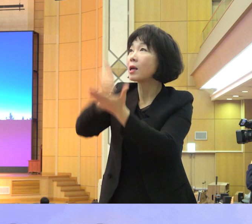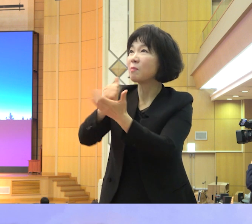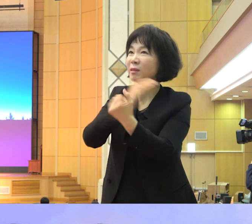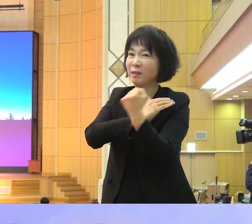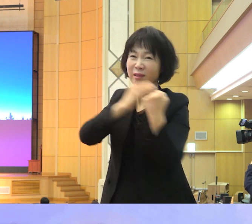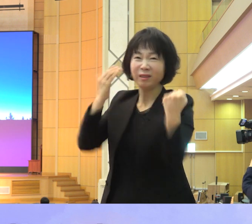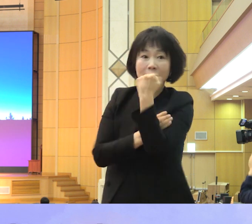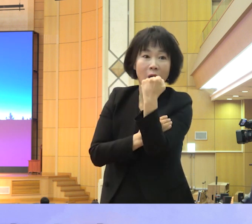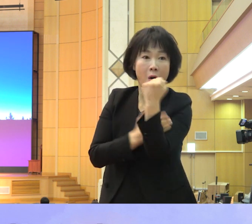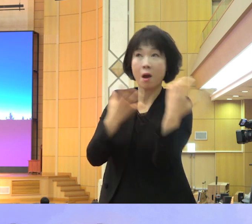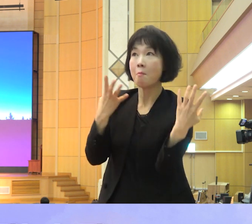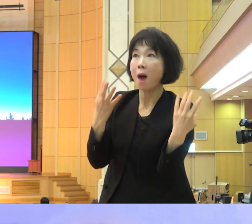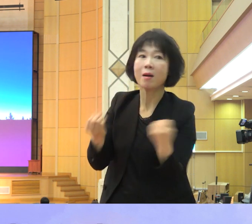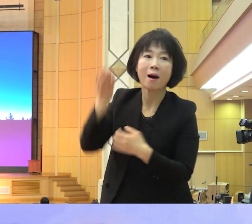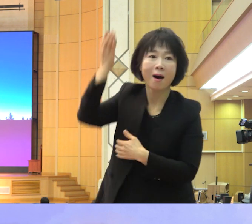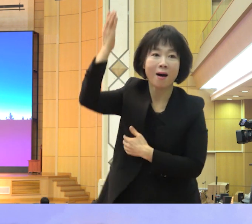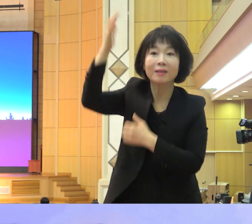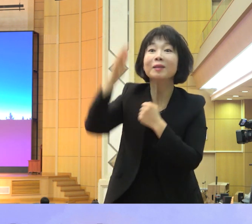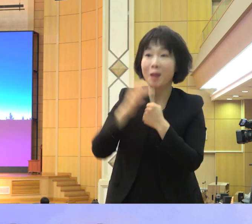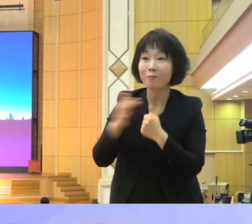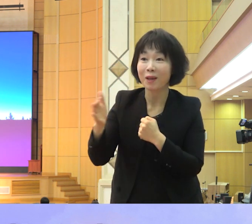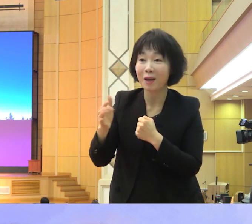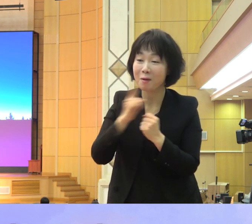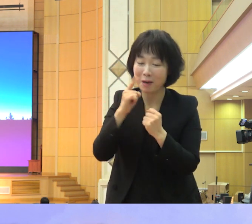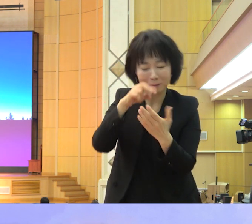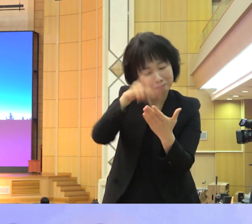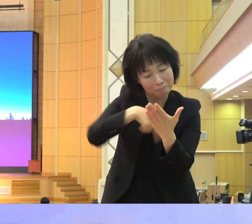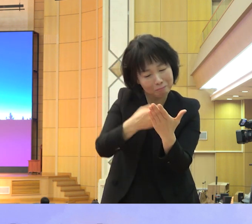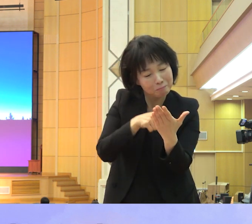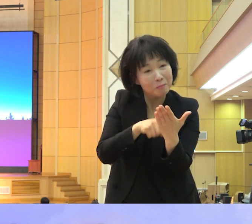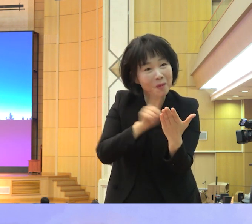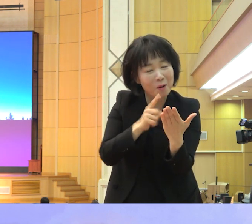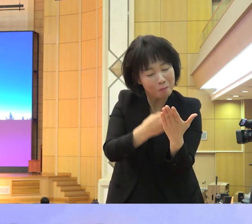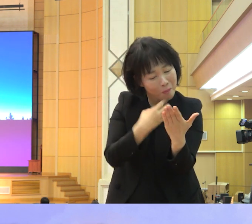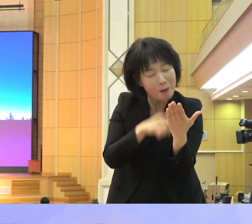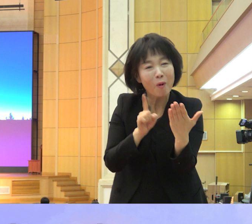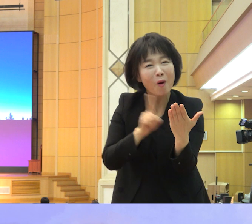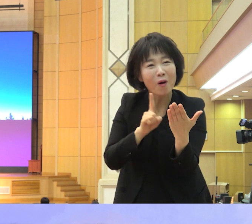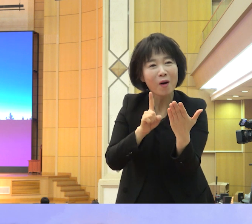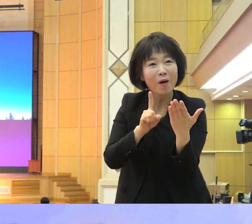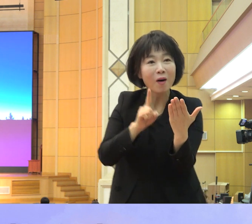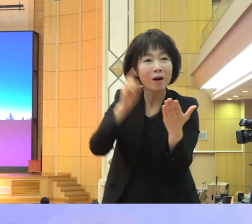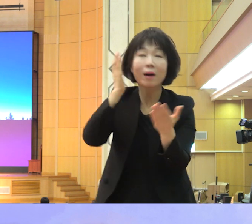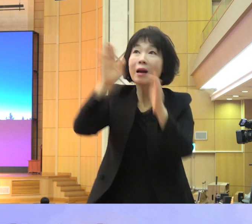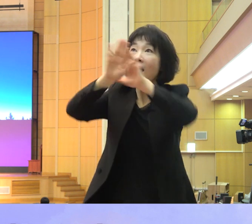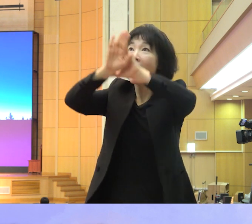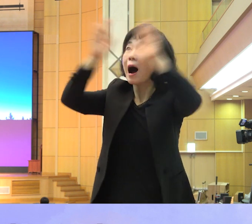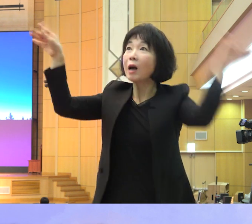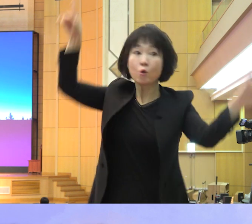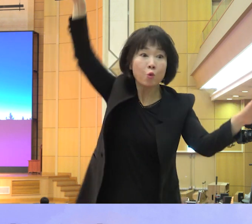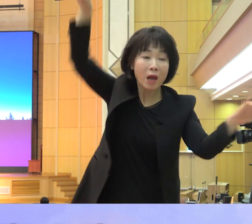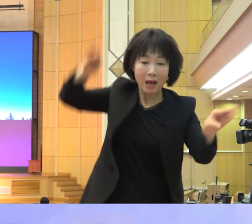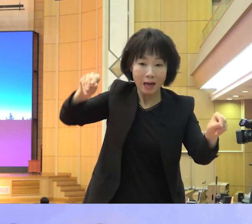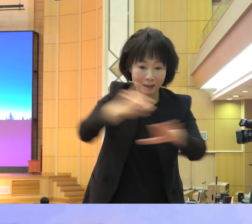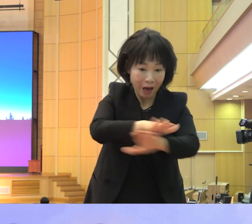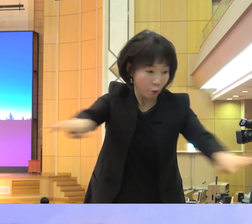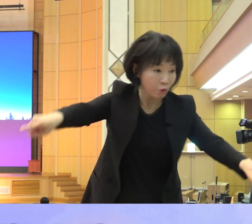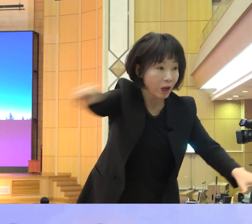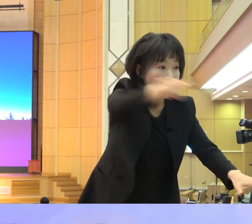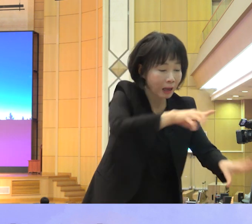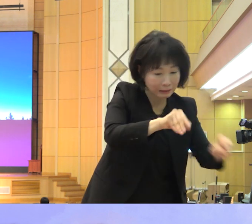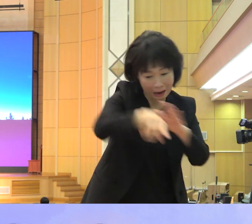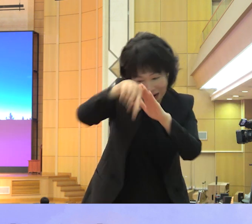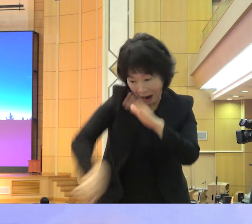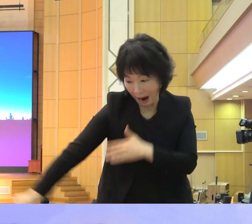능력의 하나님이기 때문에 고린도전서 8장 4절 말씀에 보면 하늘 위에나 땅 위에나